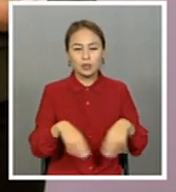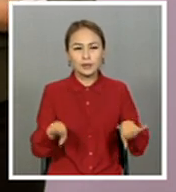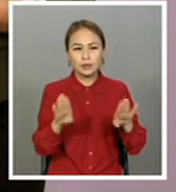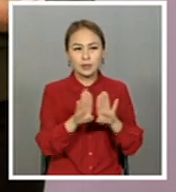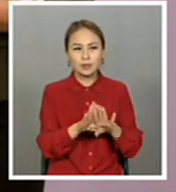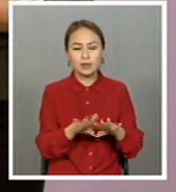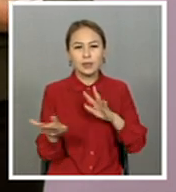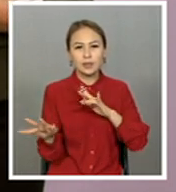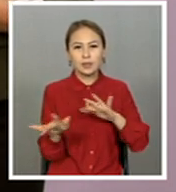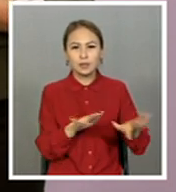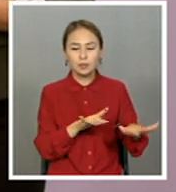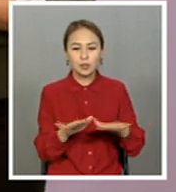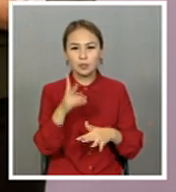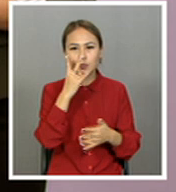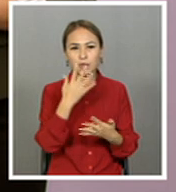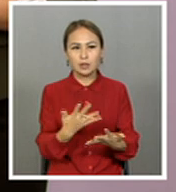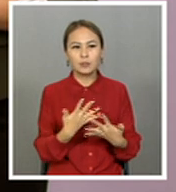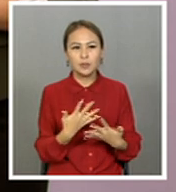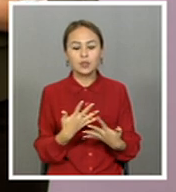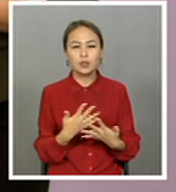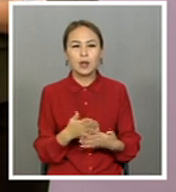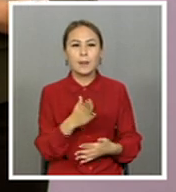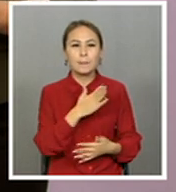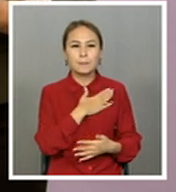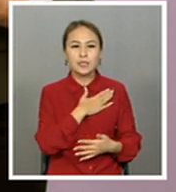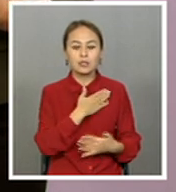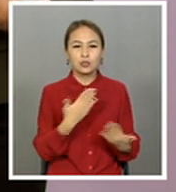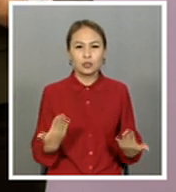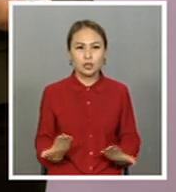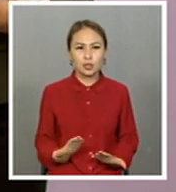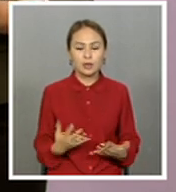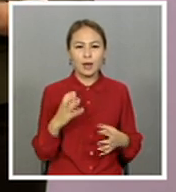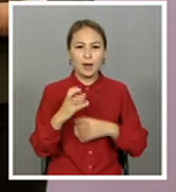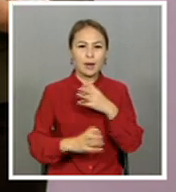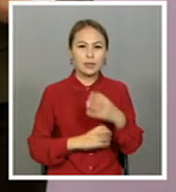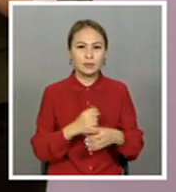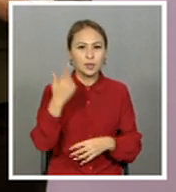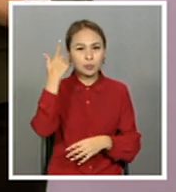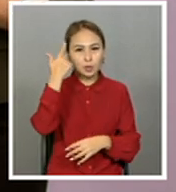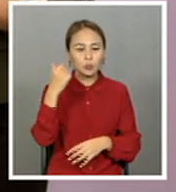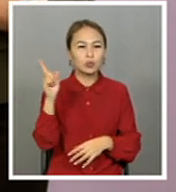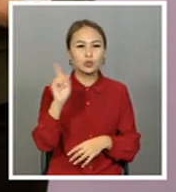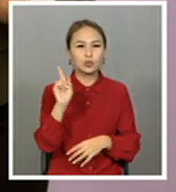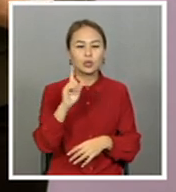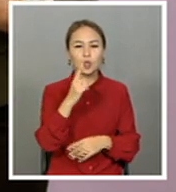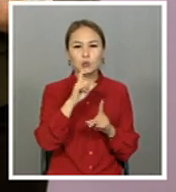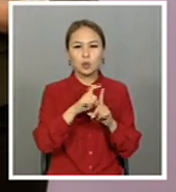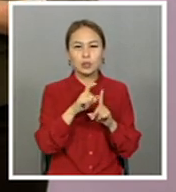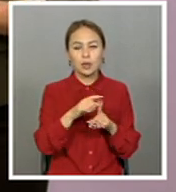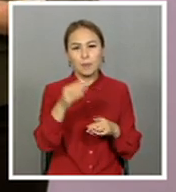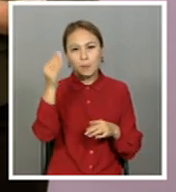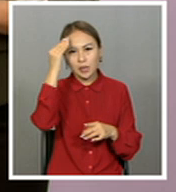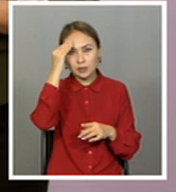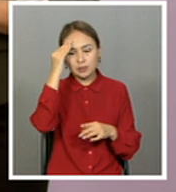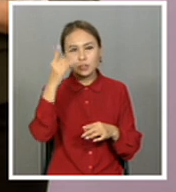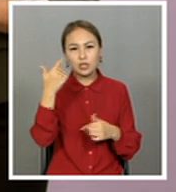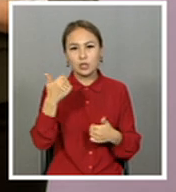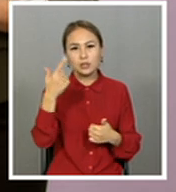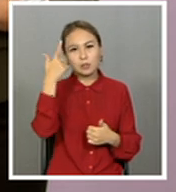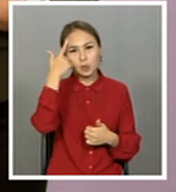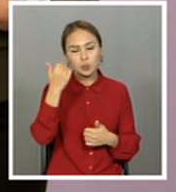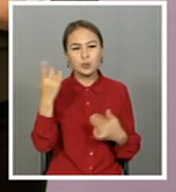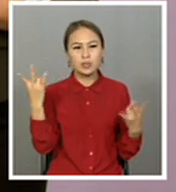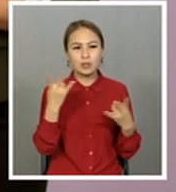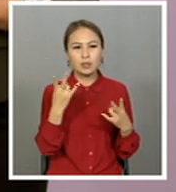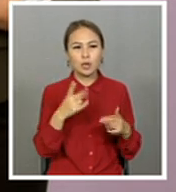заттың қимылын білдіріп тұр. Біз дүниені, әлемді білу үшін сөз мағынасын жақсы білу керек екенбіз.